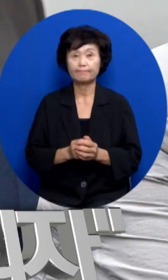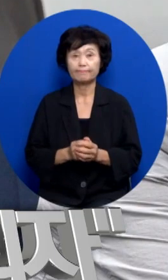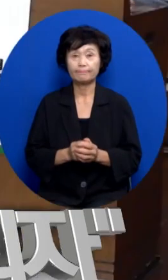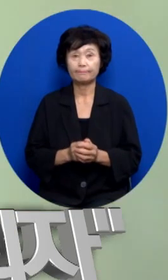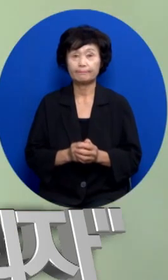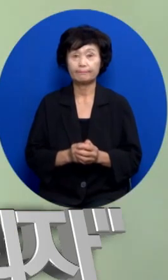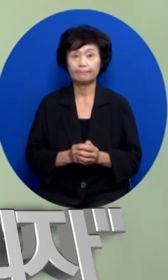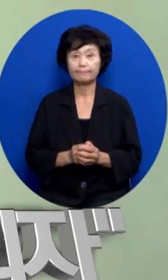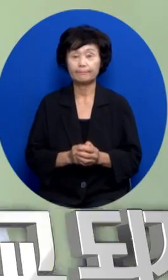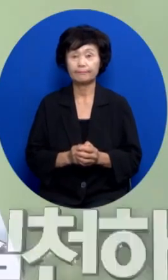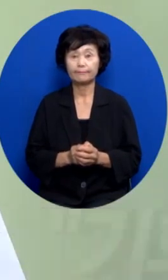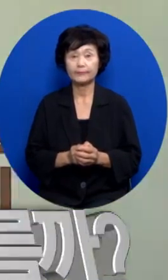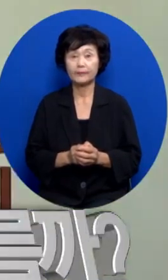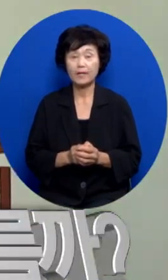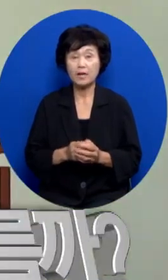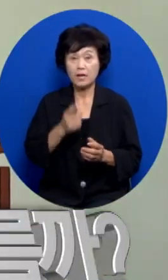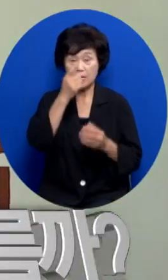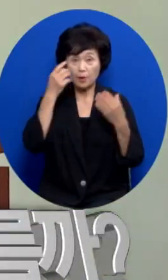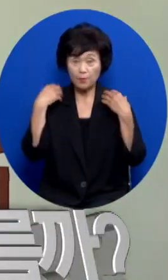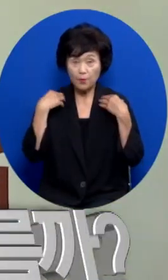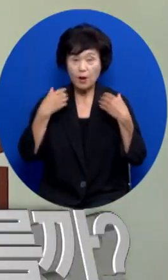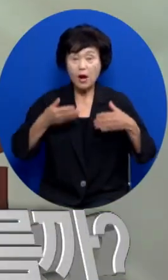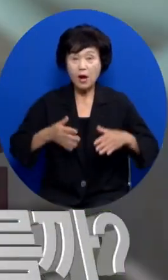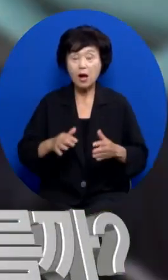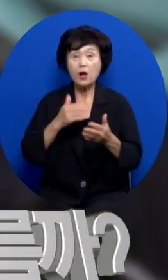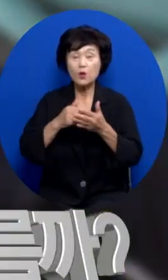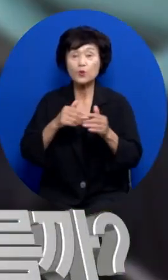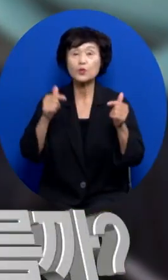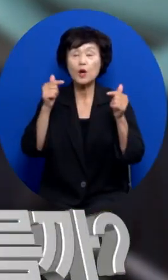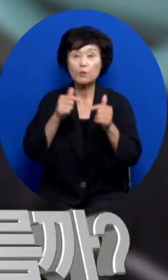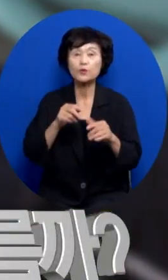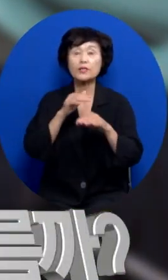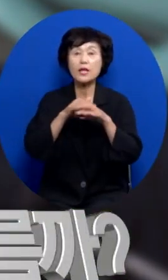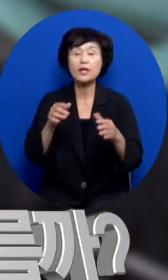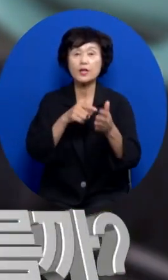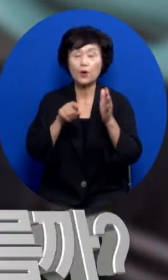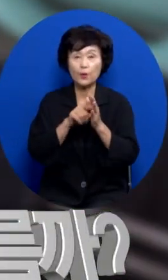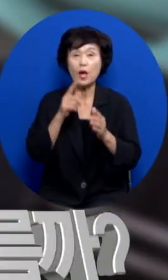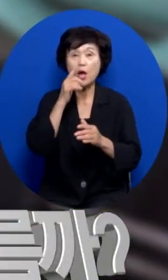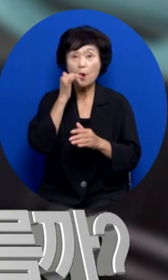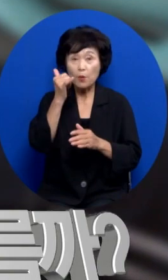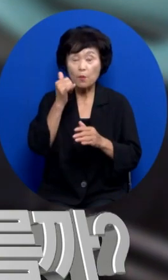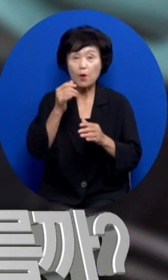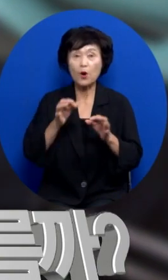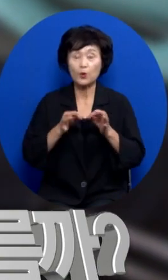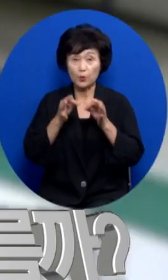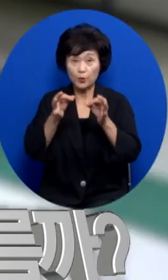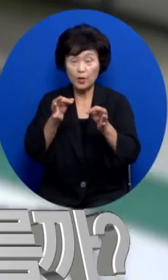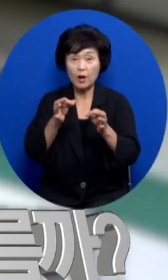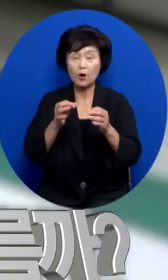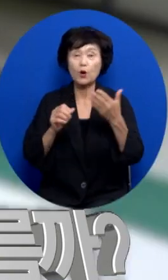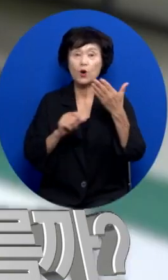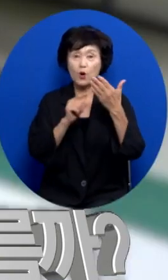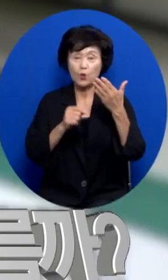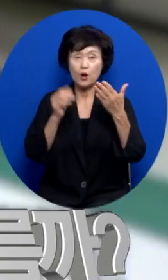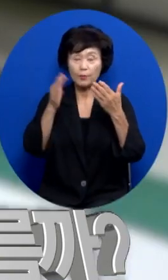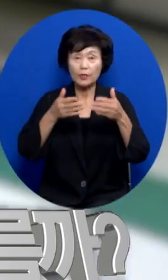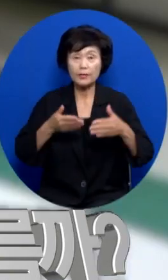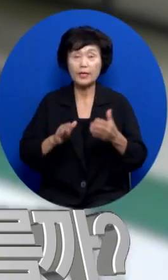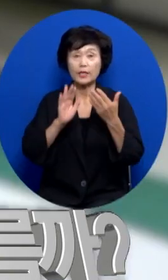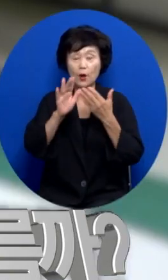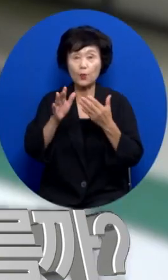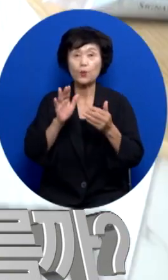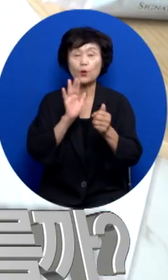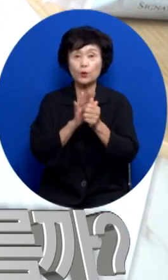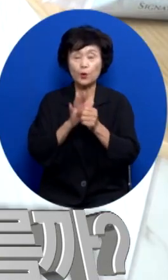강조했습니다. 정부가 저출생 대책으로 부모 급여를 확대하고 서울시는 오는 9월부터 산후조리비를 지원하기로